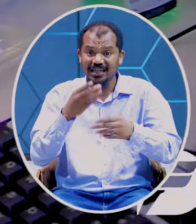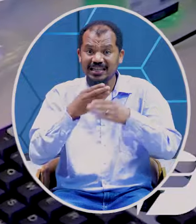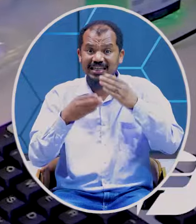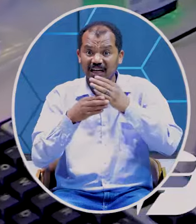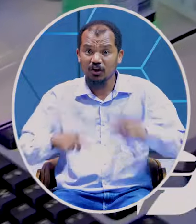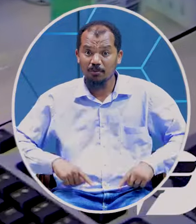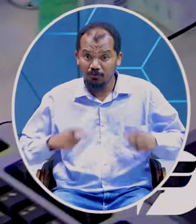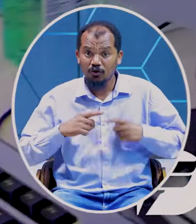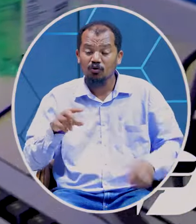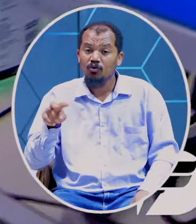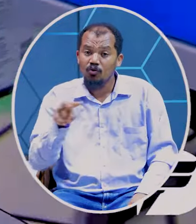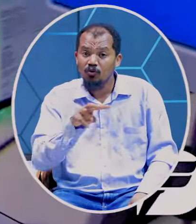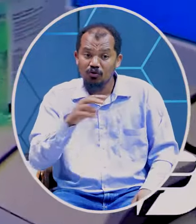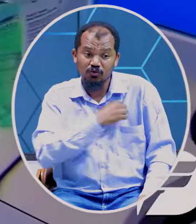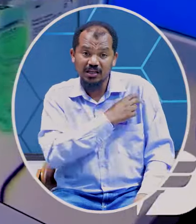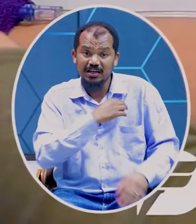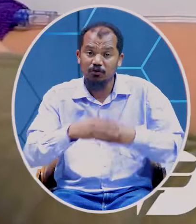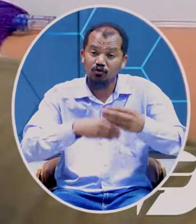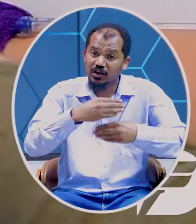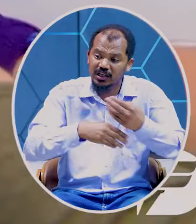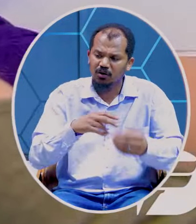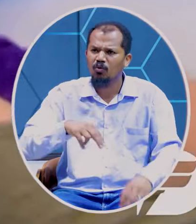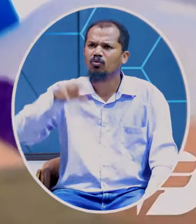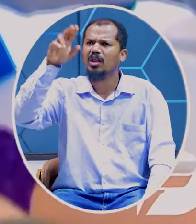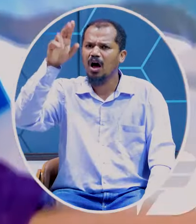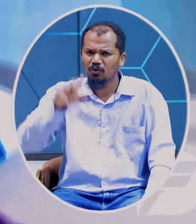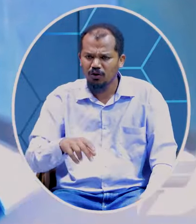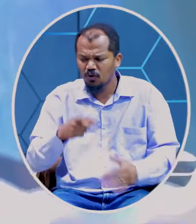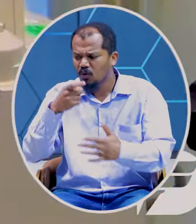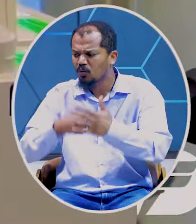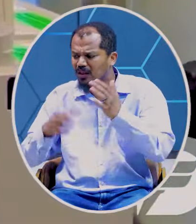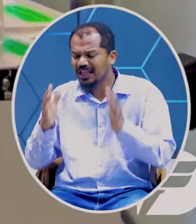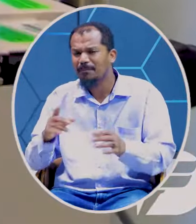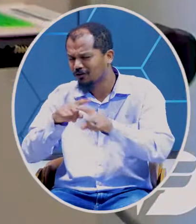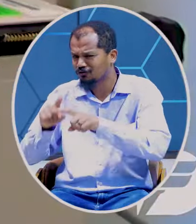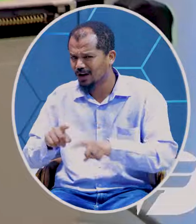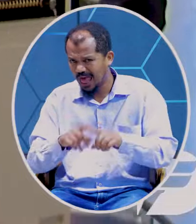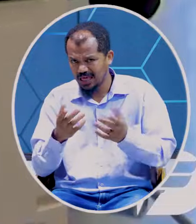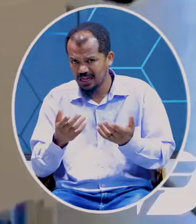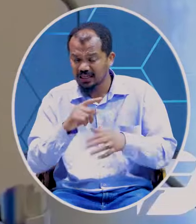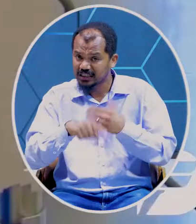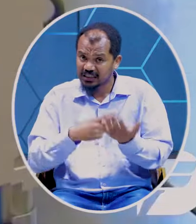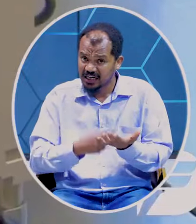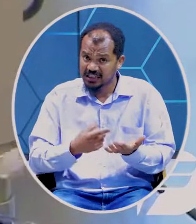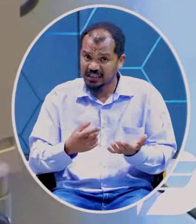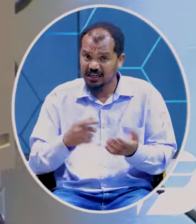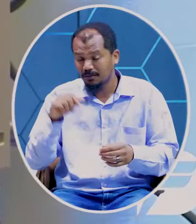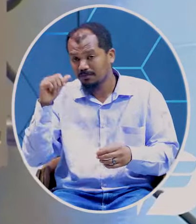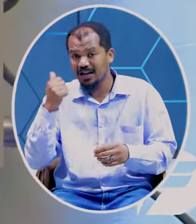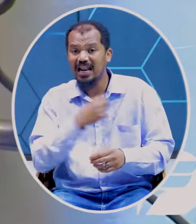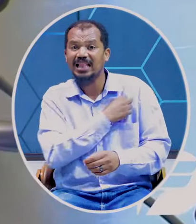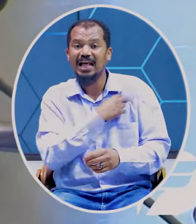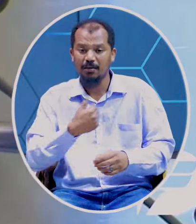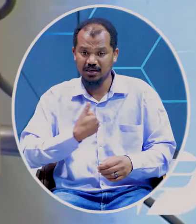ሁለት ታካሚዎች ቢኖሩ እንኳን የሁለቱም የህክምና ሂደት ውጣ ውረዱ ውጤታማነቱ ይለያያል። ስለዚህ